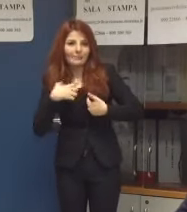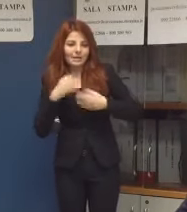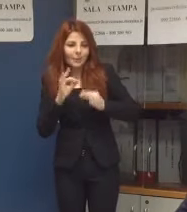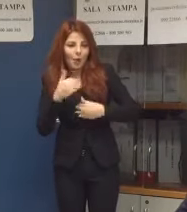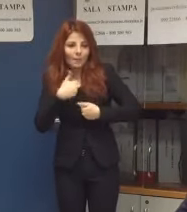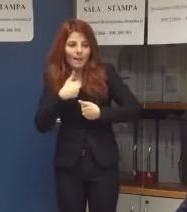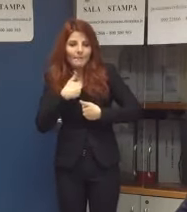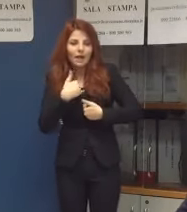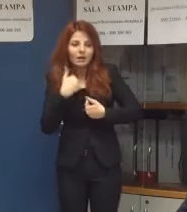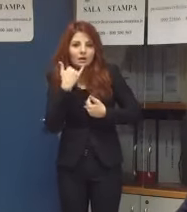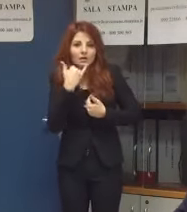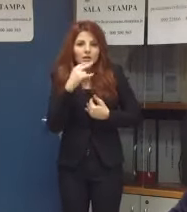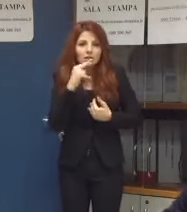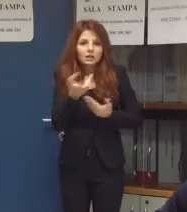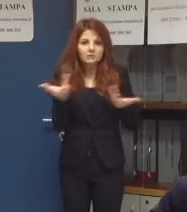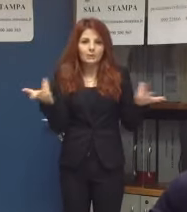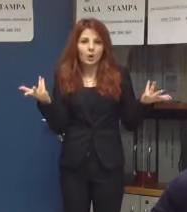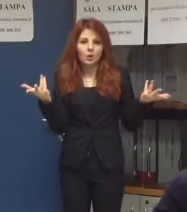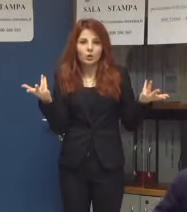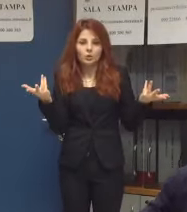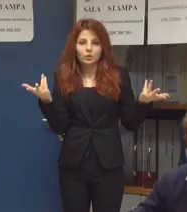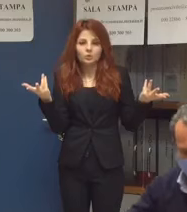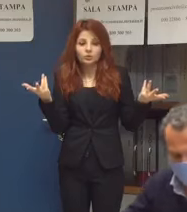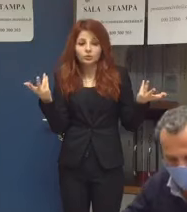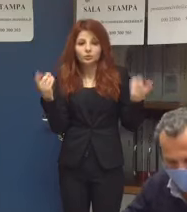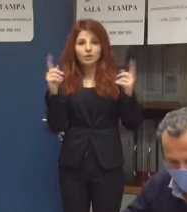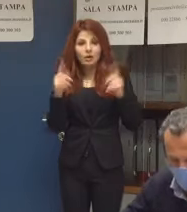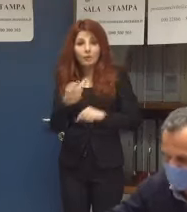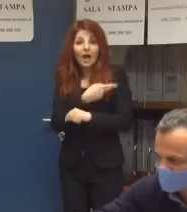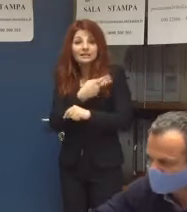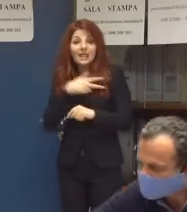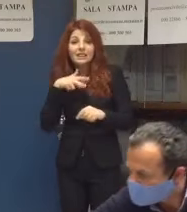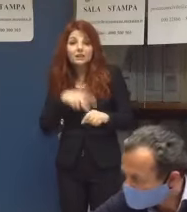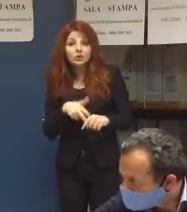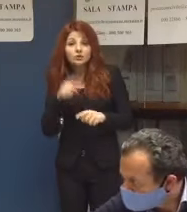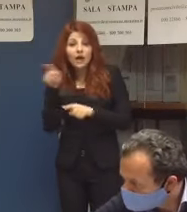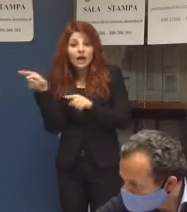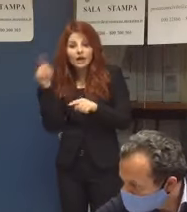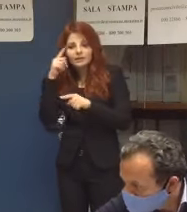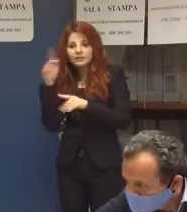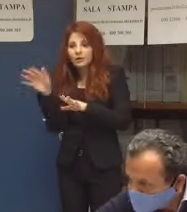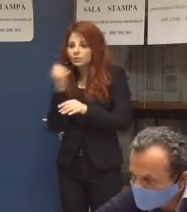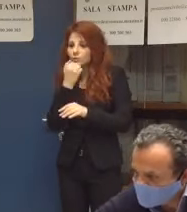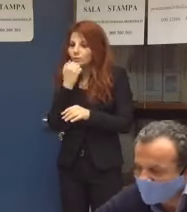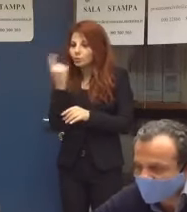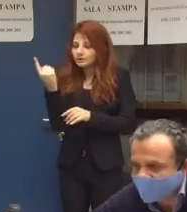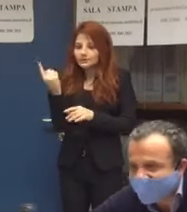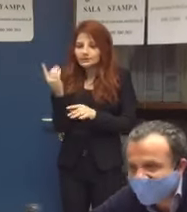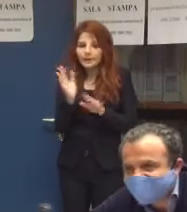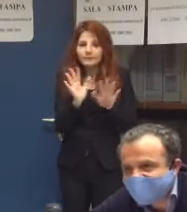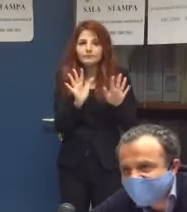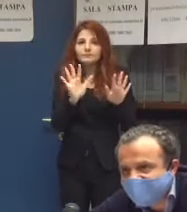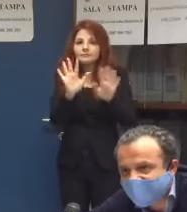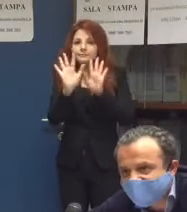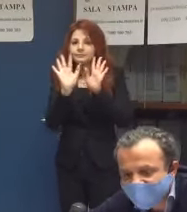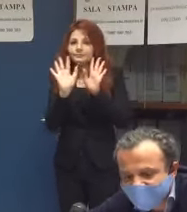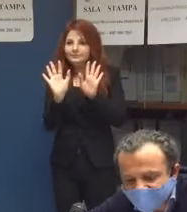così, non è così, perché voglio dire anche i nostri assistenti sociali sanno benissimo quali sono le situazioni.